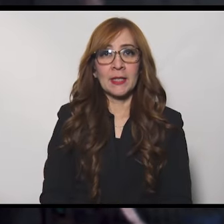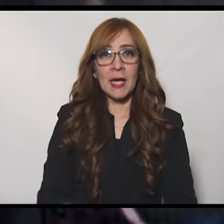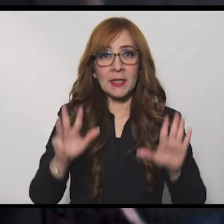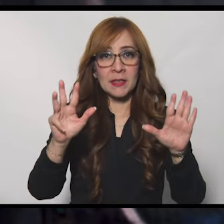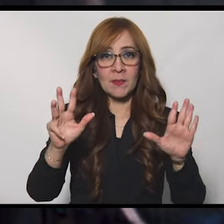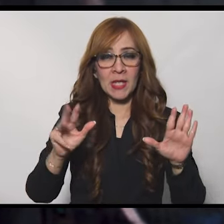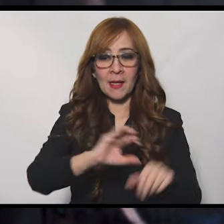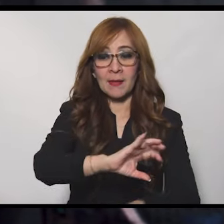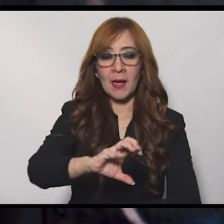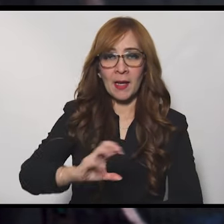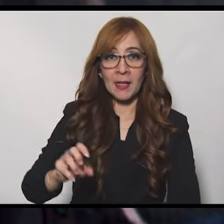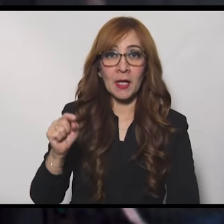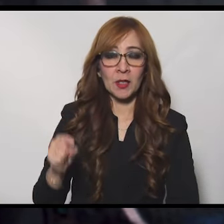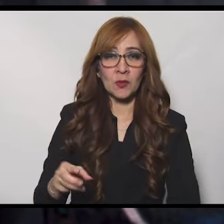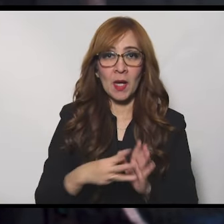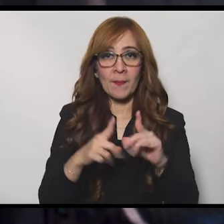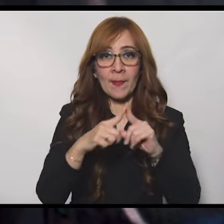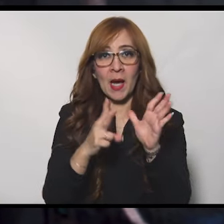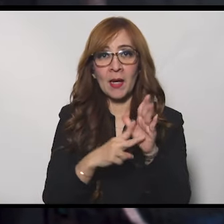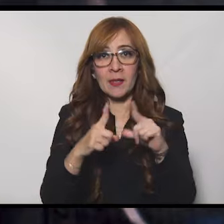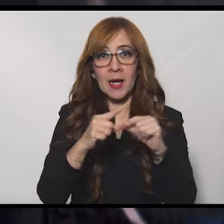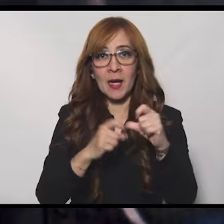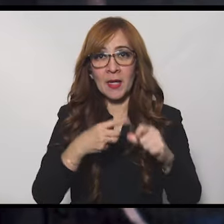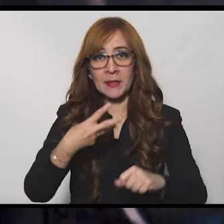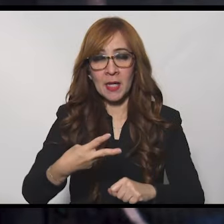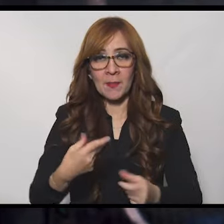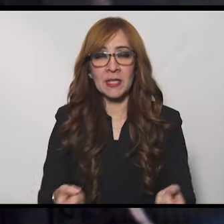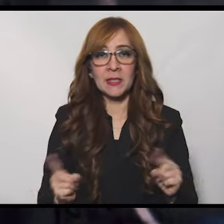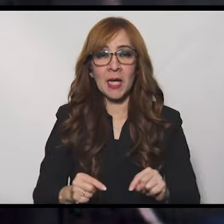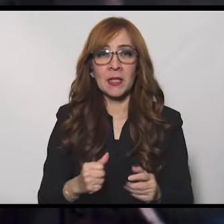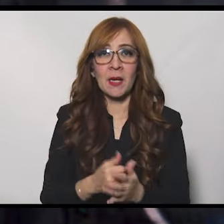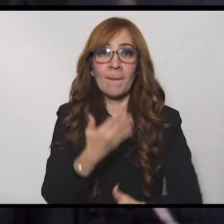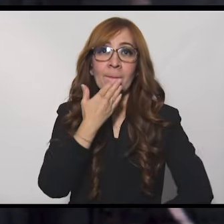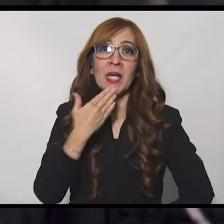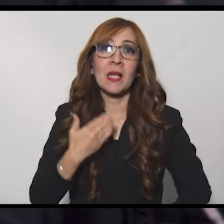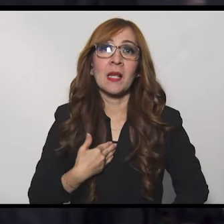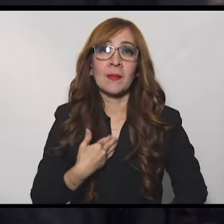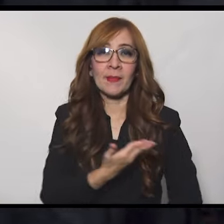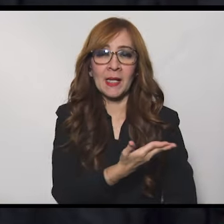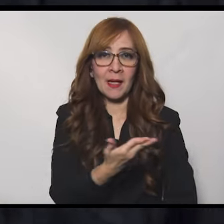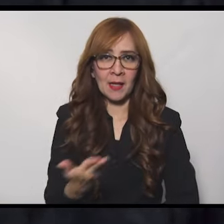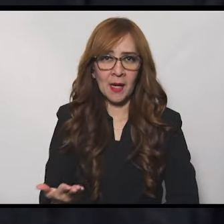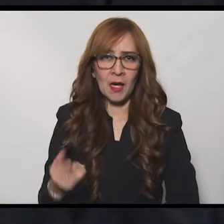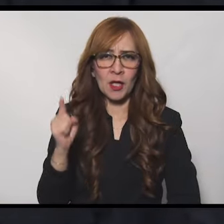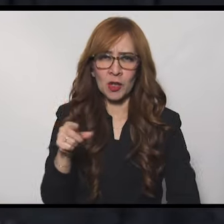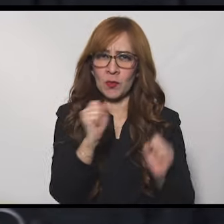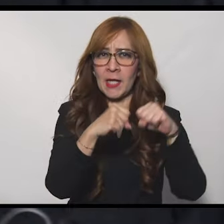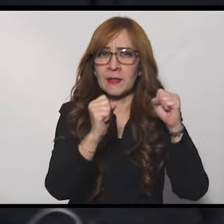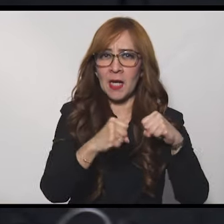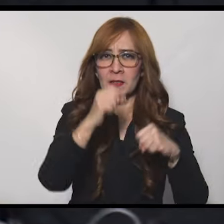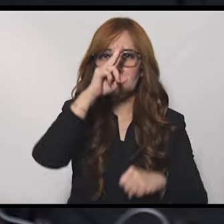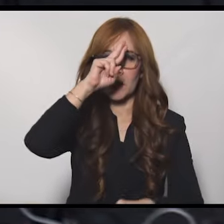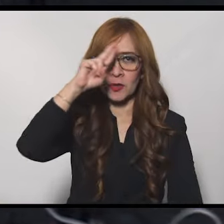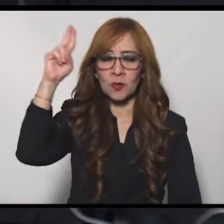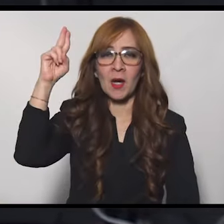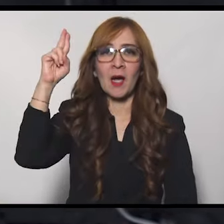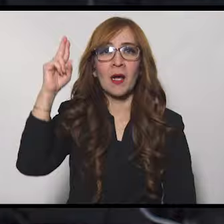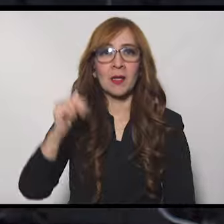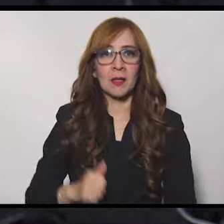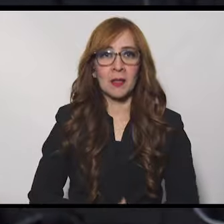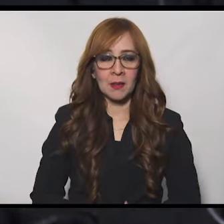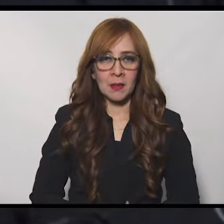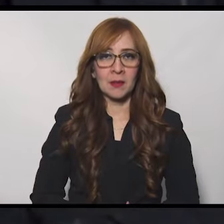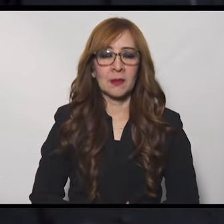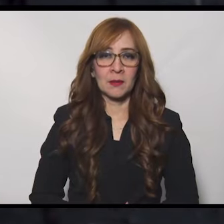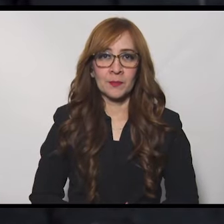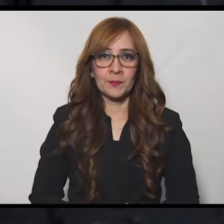dan kepada suku Manasye yang setengah itu menjadi milik pusaka mereka. There is a promise of God. Ada janji